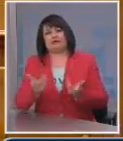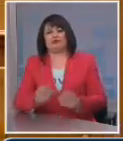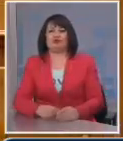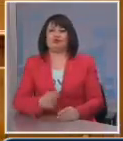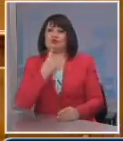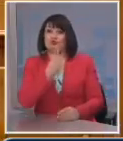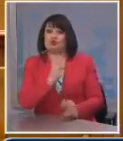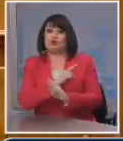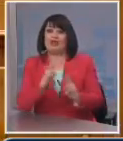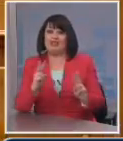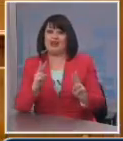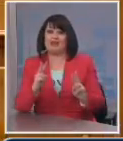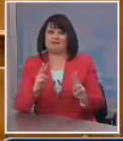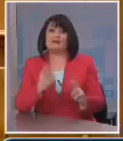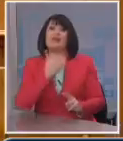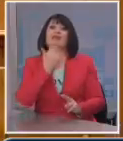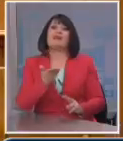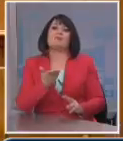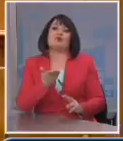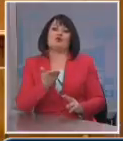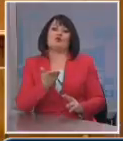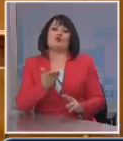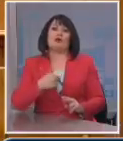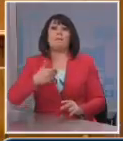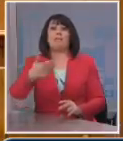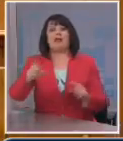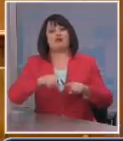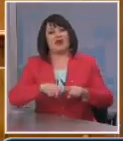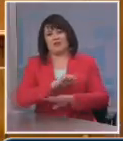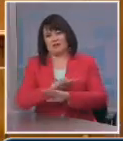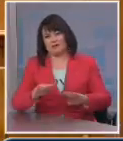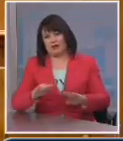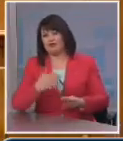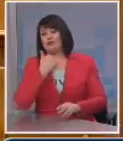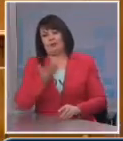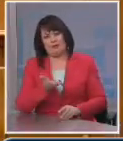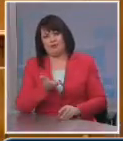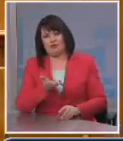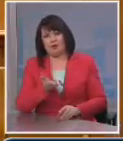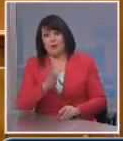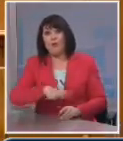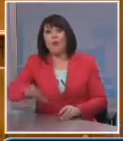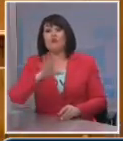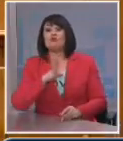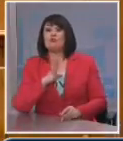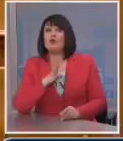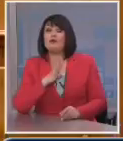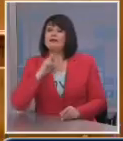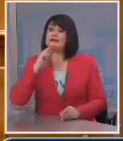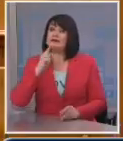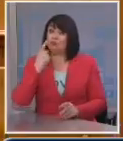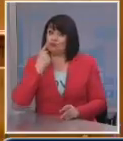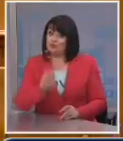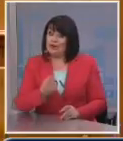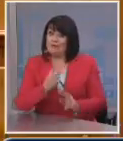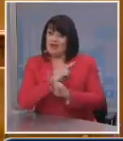λοιπόν ξεκάθαρα ότι δεν μπορεί αυτό να είναι το μέλλον της πατρίδας μας. Και σε όλους αυτούς τους πολίτες απαντάμε και λέμε